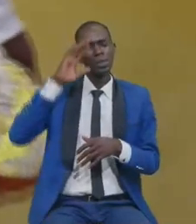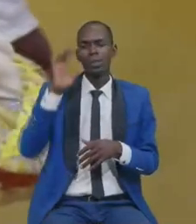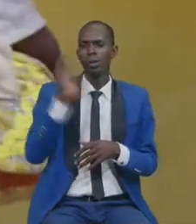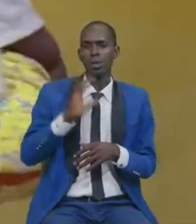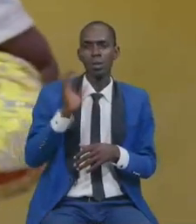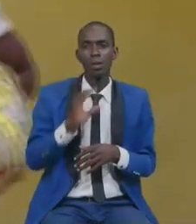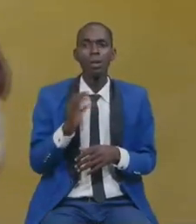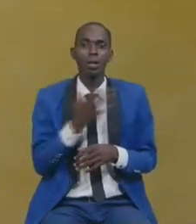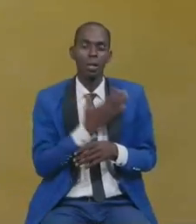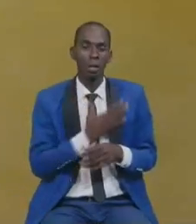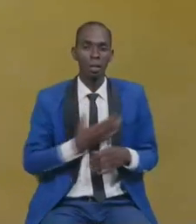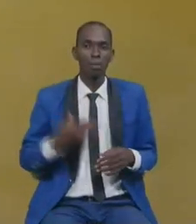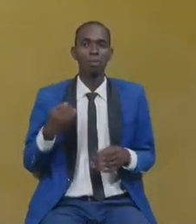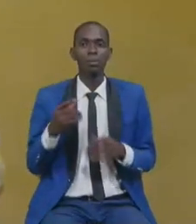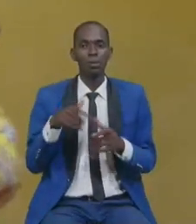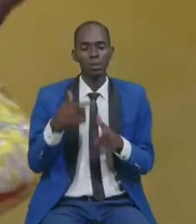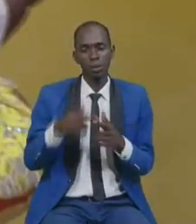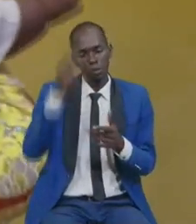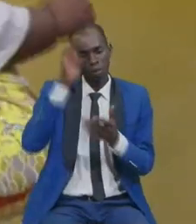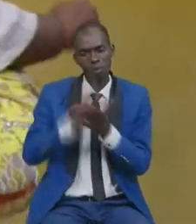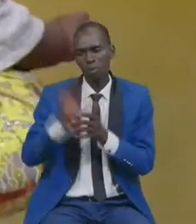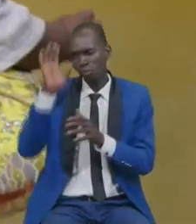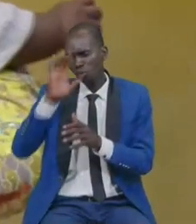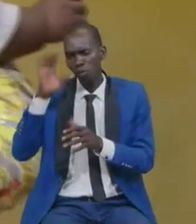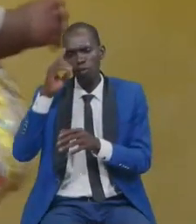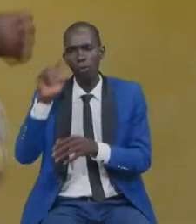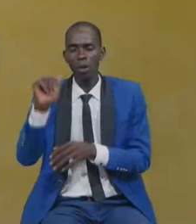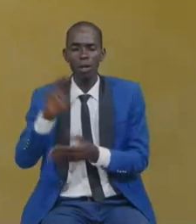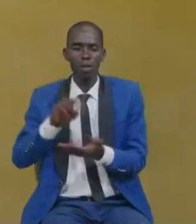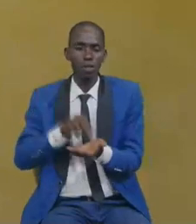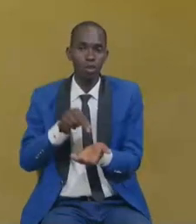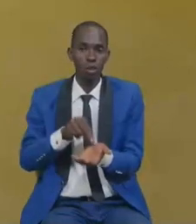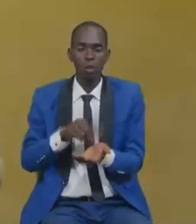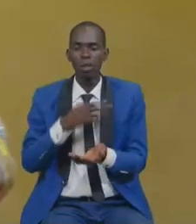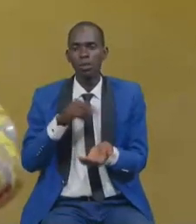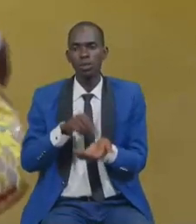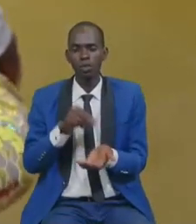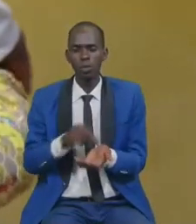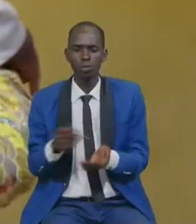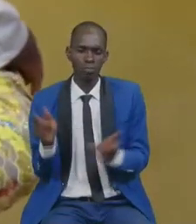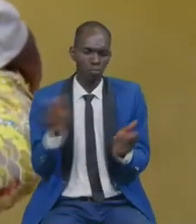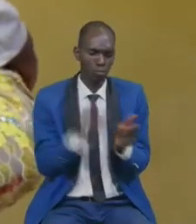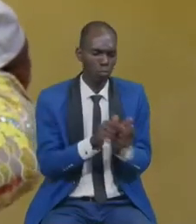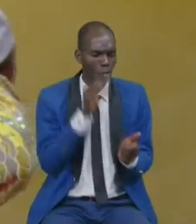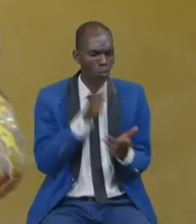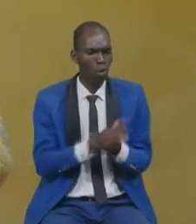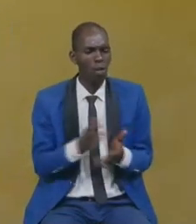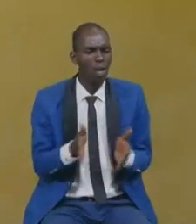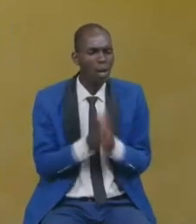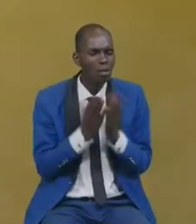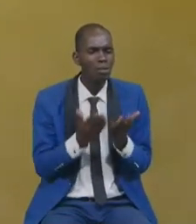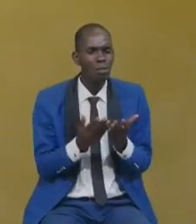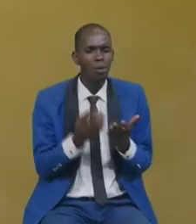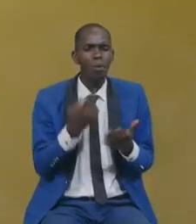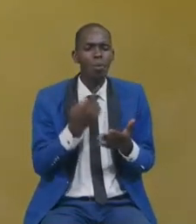Il est allé, il a appelé une infirmière, elle est venue, elle m'a « Sœur, quand est-ce que tu as vu ta période